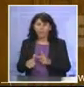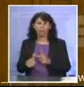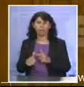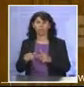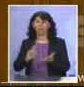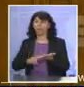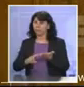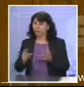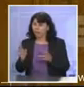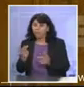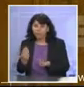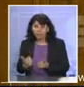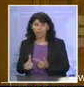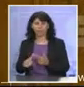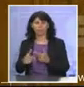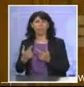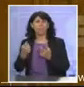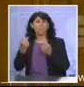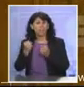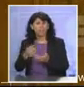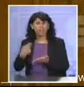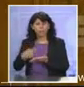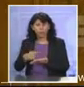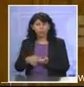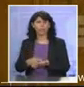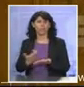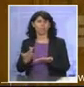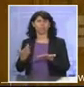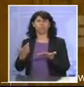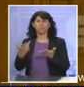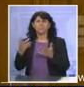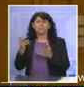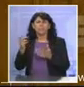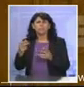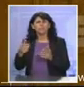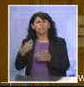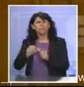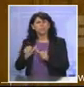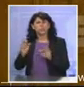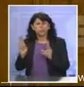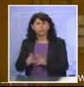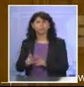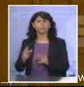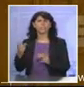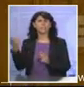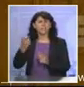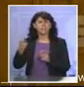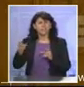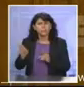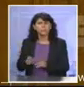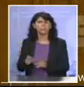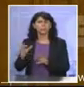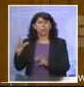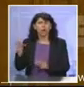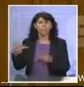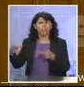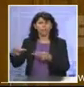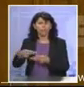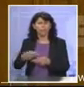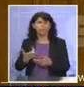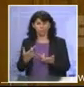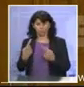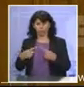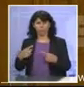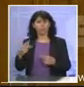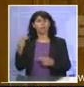η ανασφάλιση, η βαριά φορολογία, ο πληθωρισμός, οι κρατήσεις μισθών, οι περικοπές συντάξεων και διάφορα